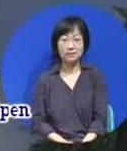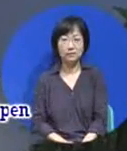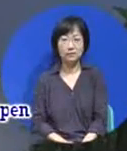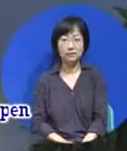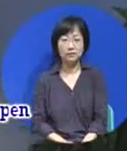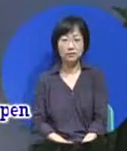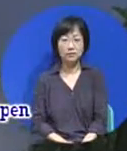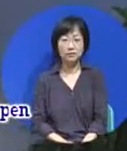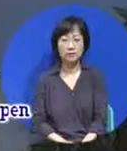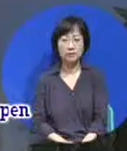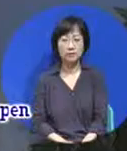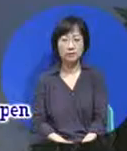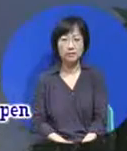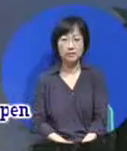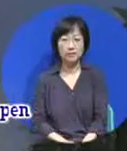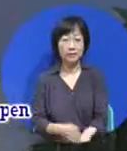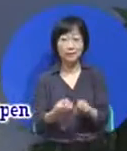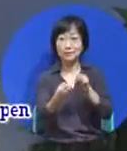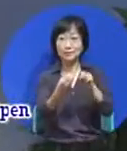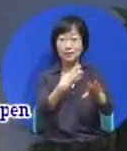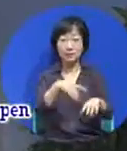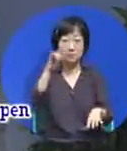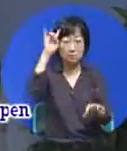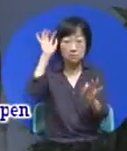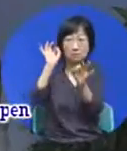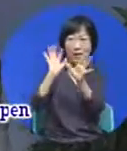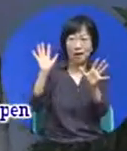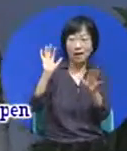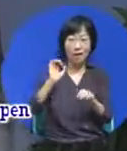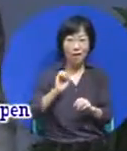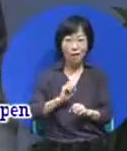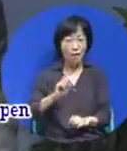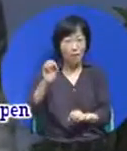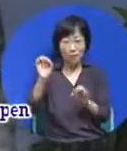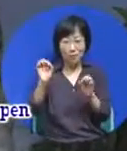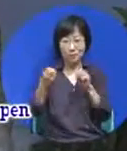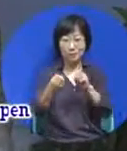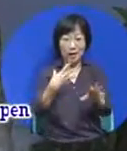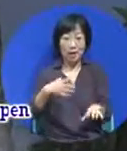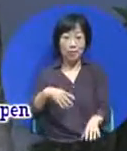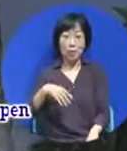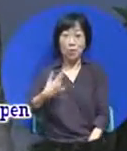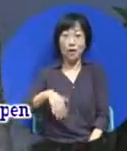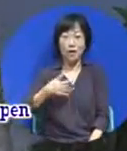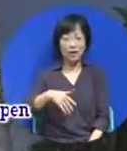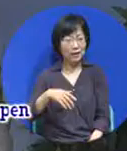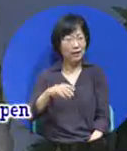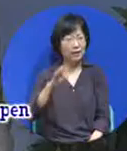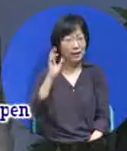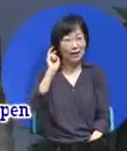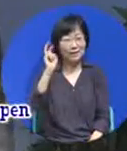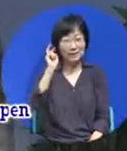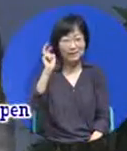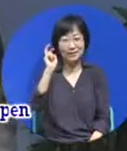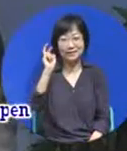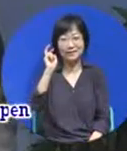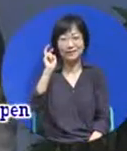무슨 응답을 받는 그런 경험이 있을 겁니다. I'm sure you have received the answer or experience of receiving an answer out of